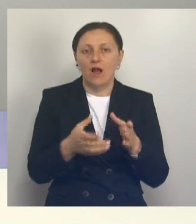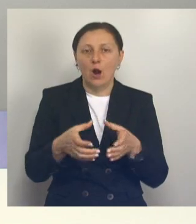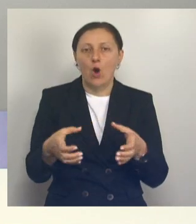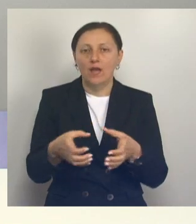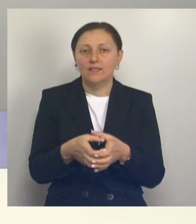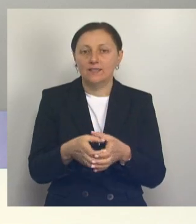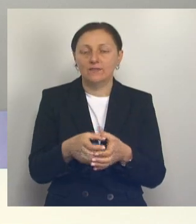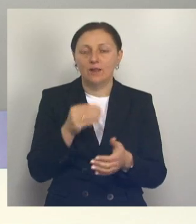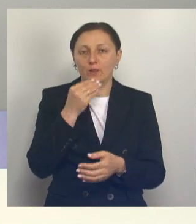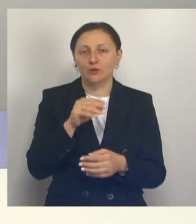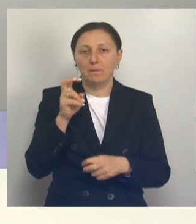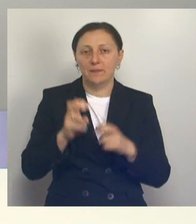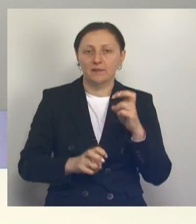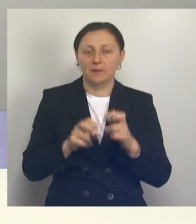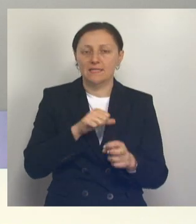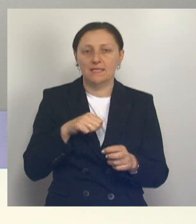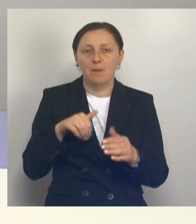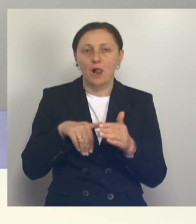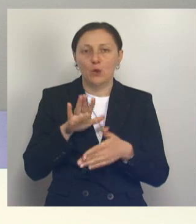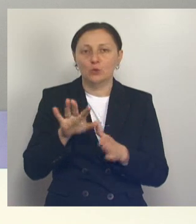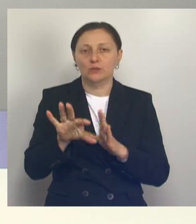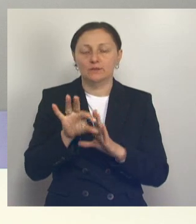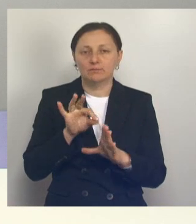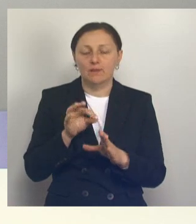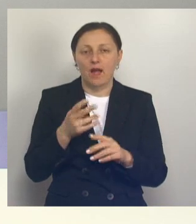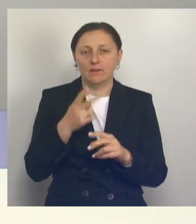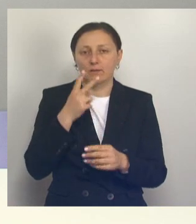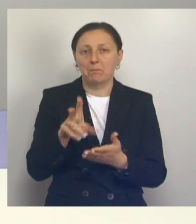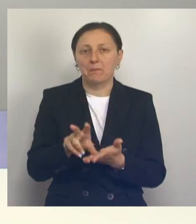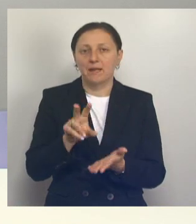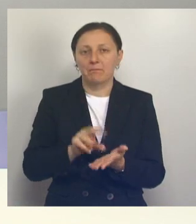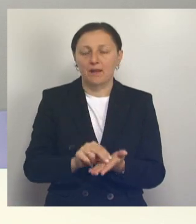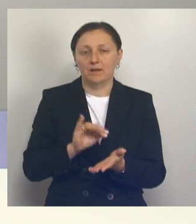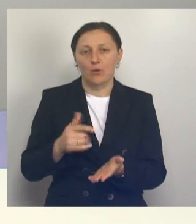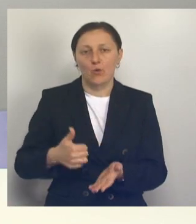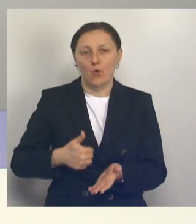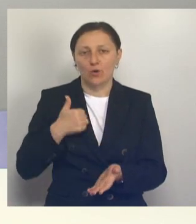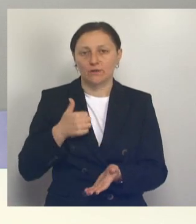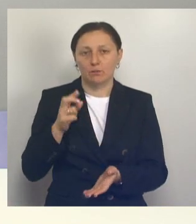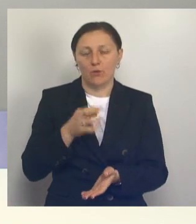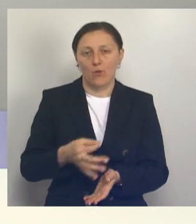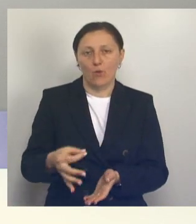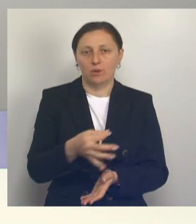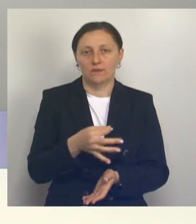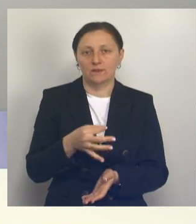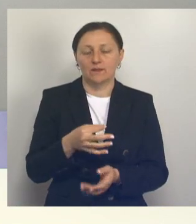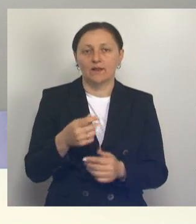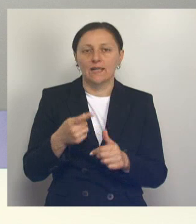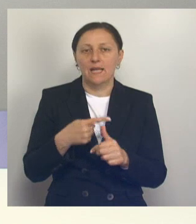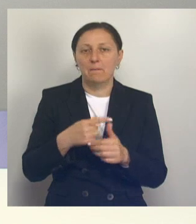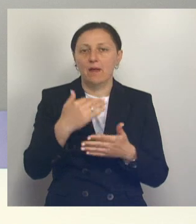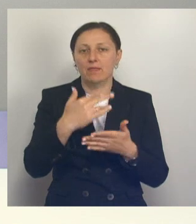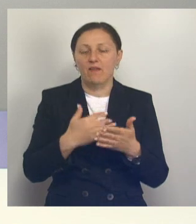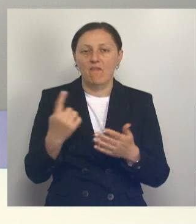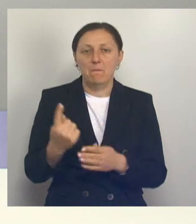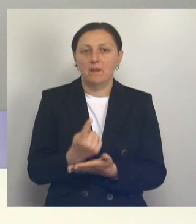предприятий региона результатах работы и отношения к делу пример для коллег и гордость для всей области среди тех Чьи имена впервые